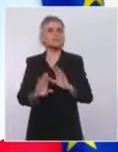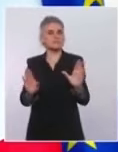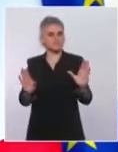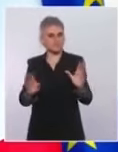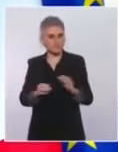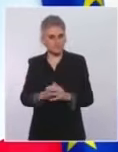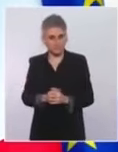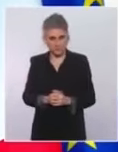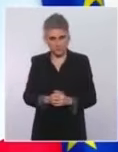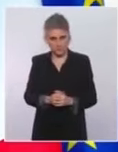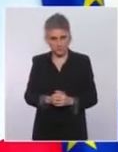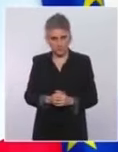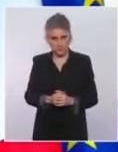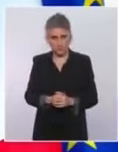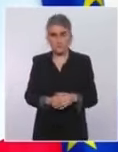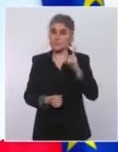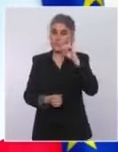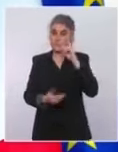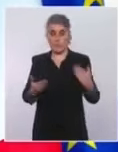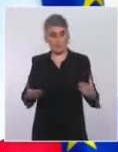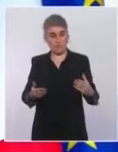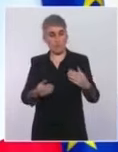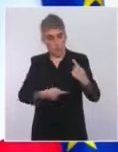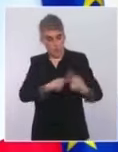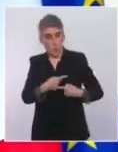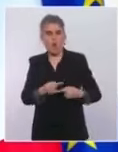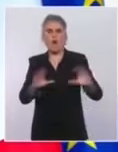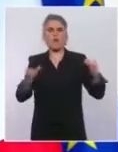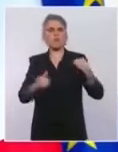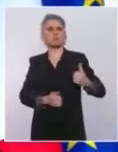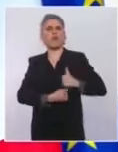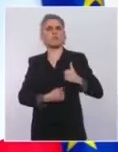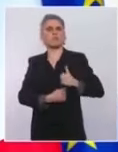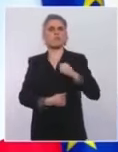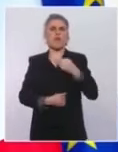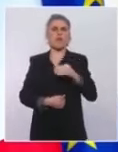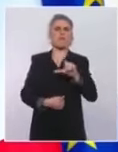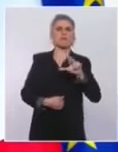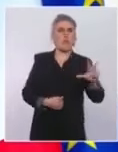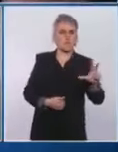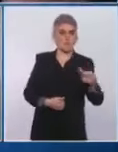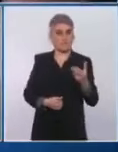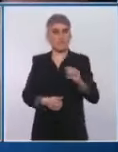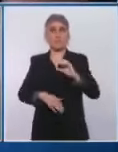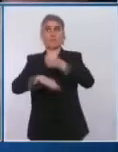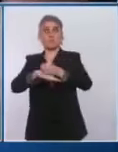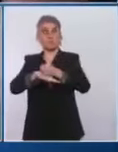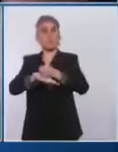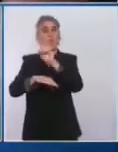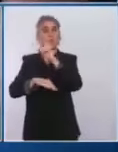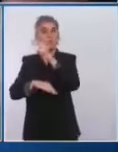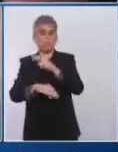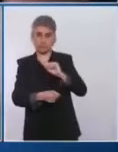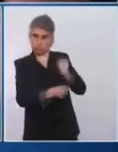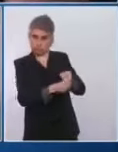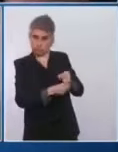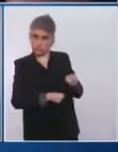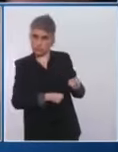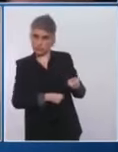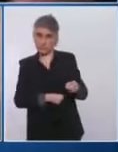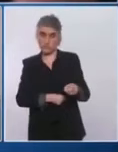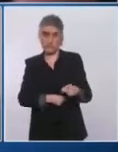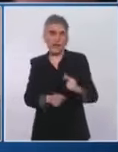L'offensive en cours de la milice M23, sous sanction du Conseil de sécurité, est une guerre qui nous